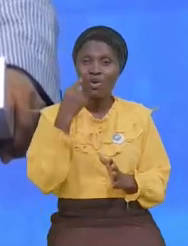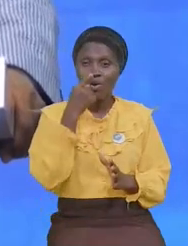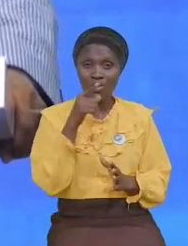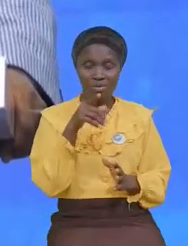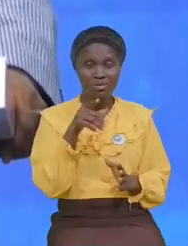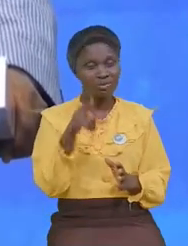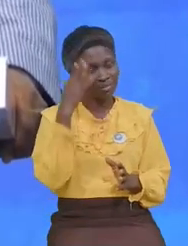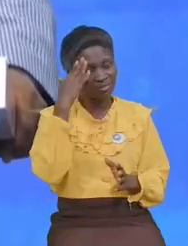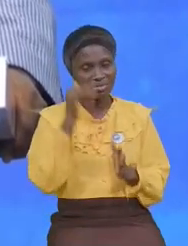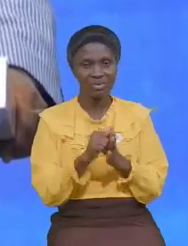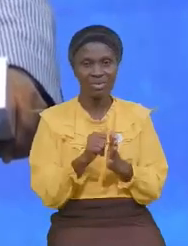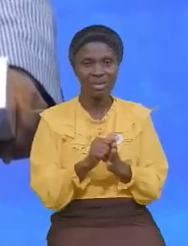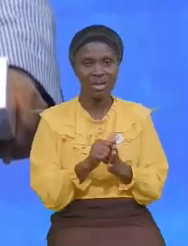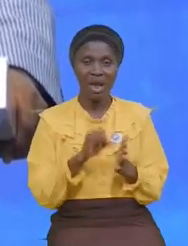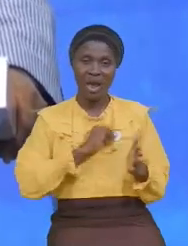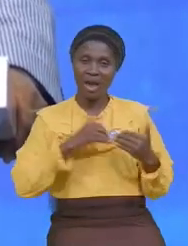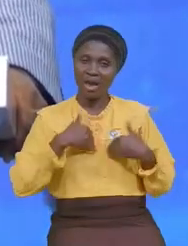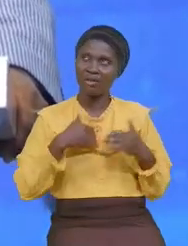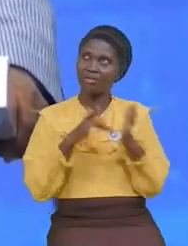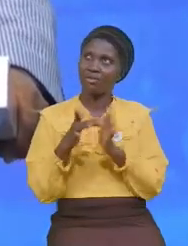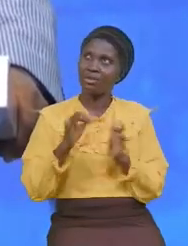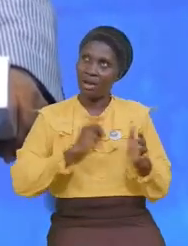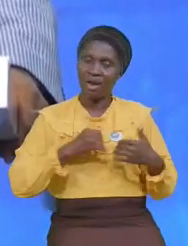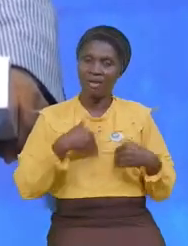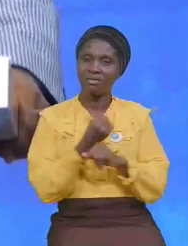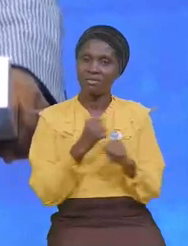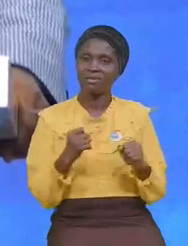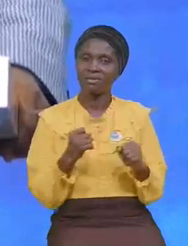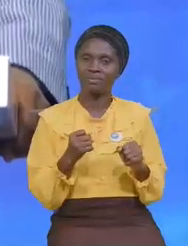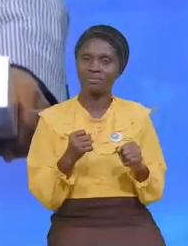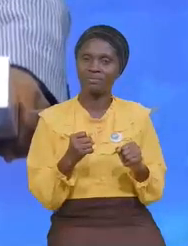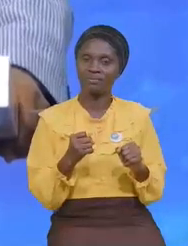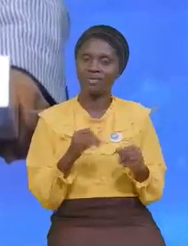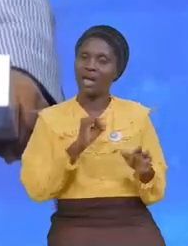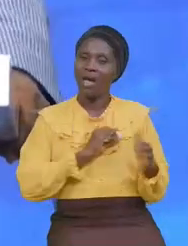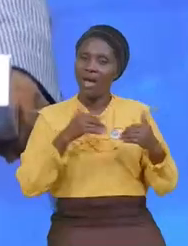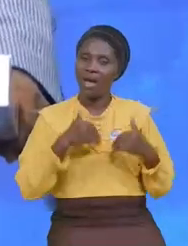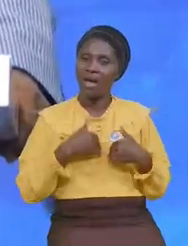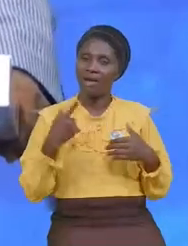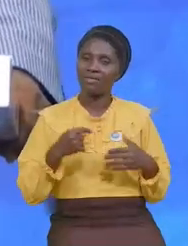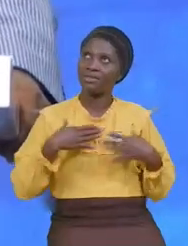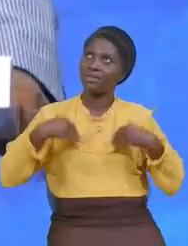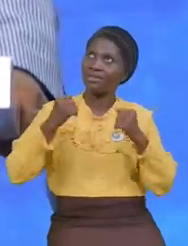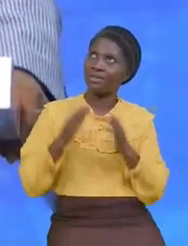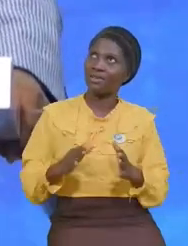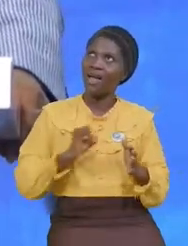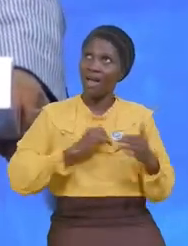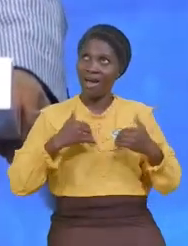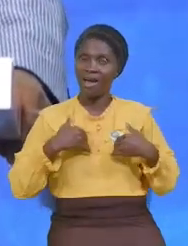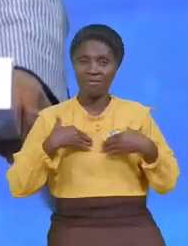journée, il veut faire de ce jour le meilleur jour pour toi. Tu sais que si j'ai